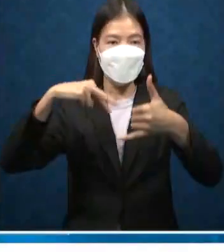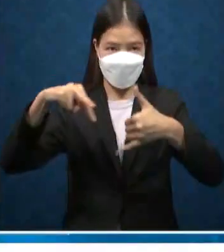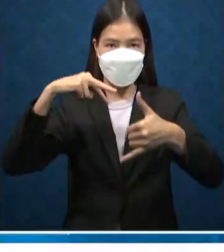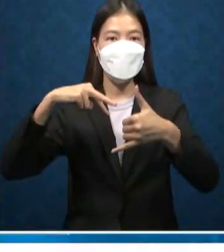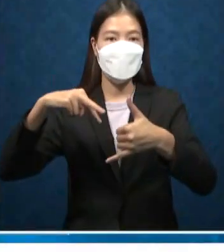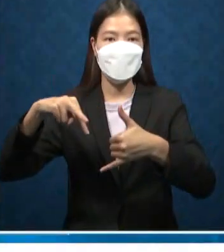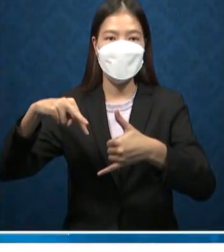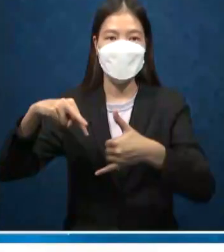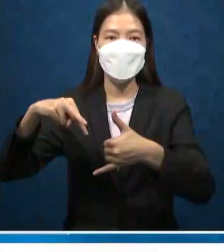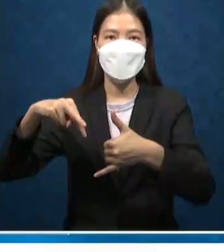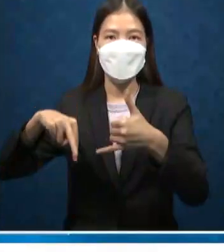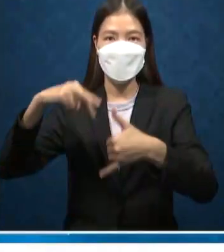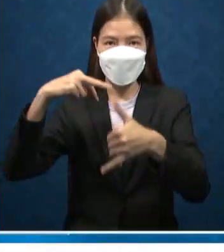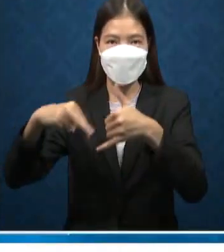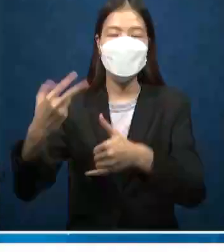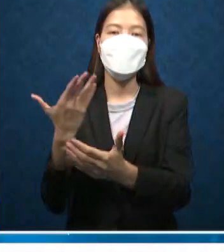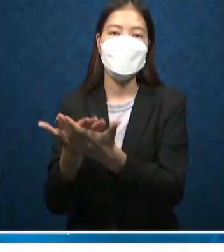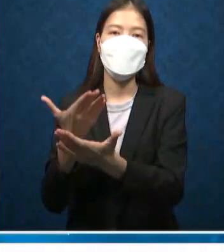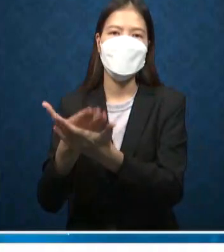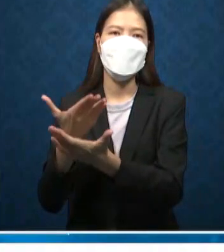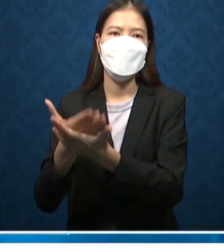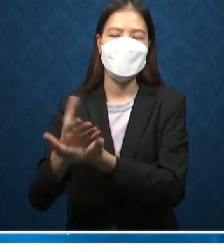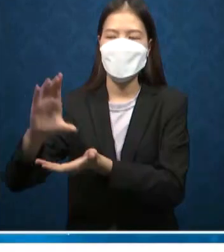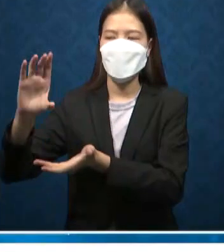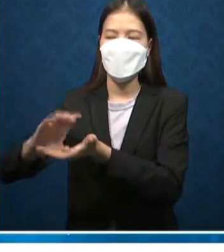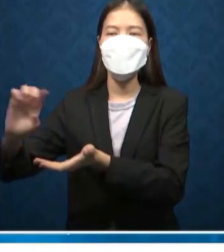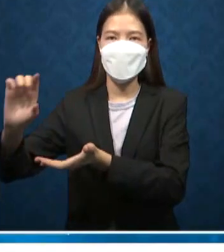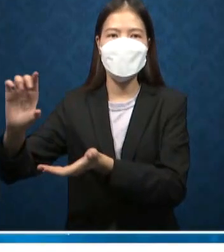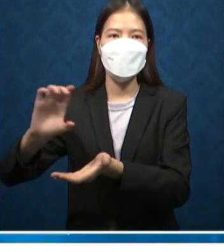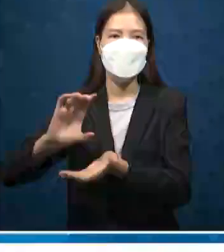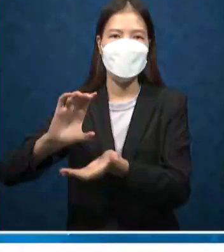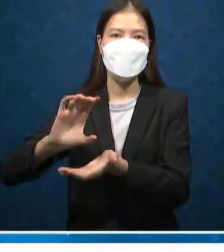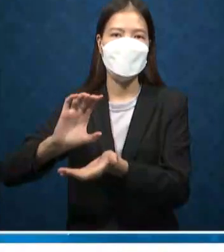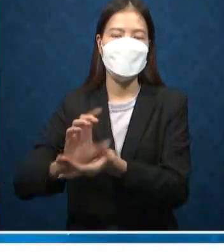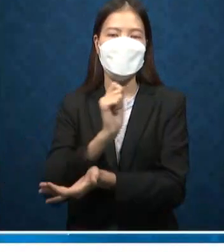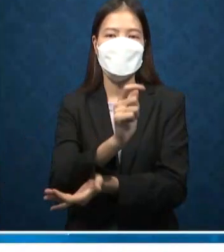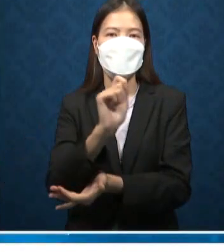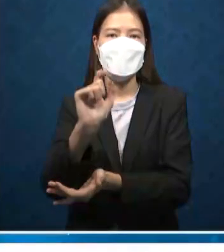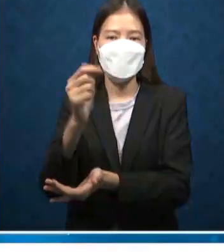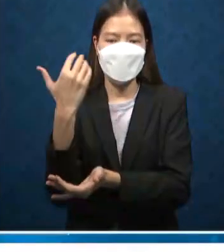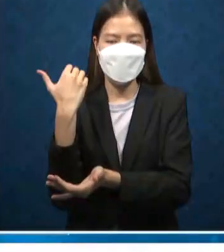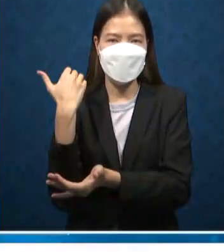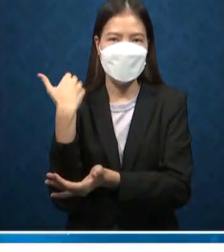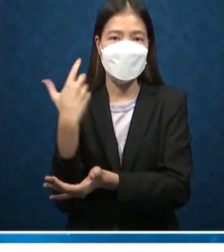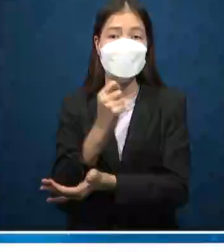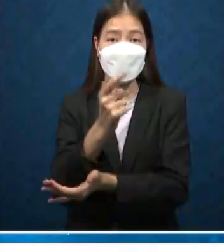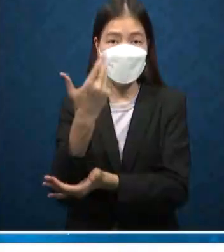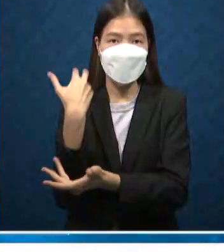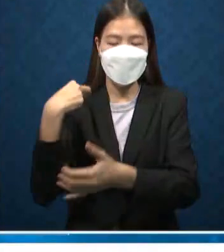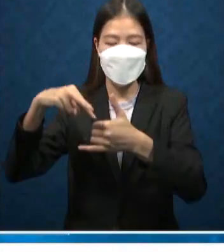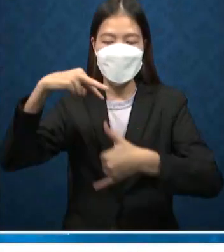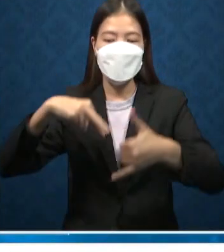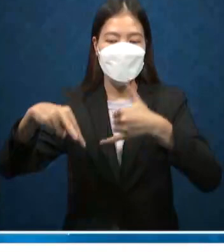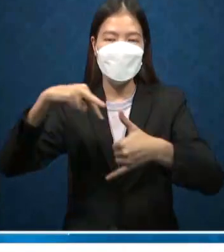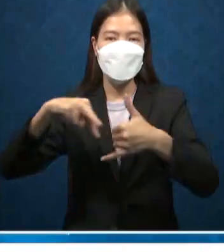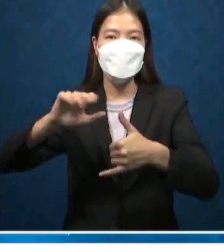าวนั้นมาใช้เงินส่วนนี้ครับจึงทำให้ค่าใช้จ่ายในส่วนของค่ารักษาพยาบาลค่าการ